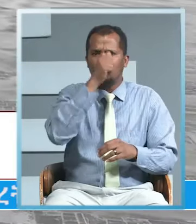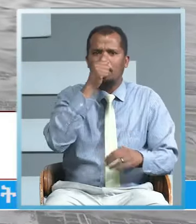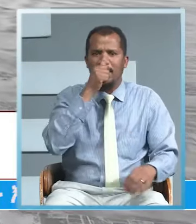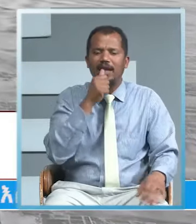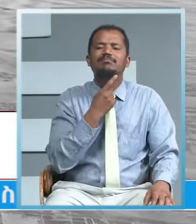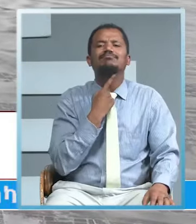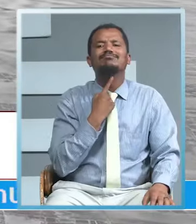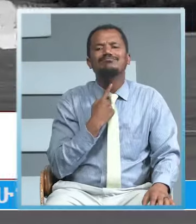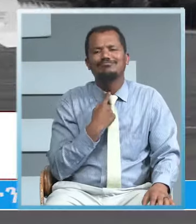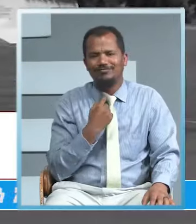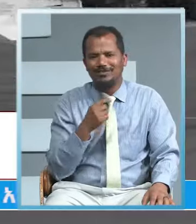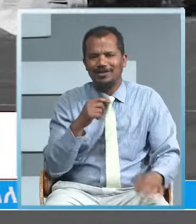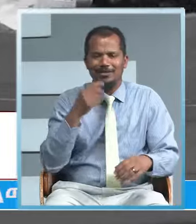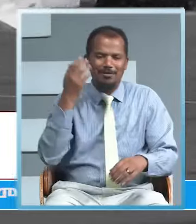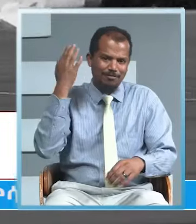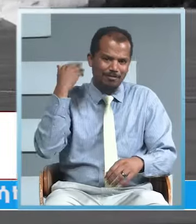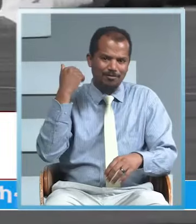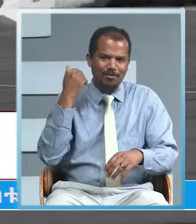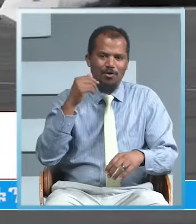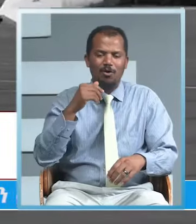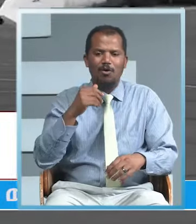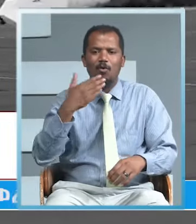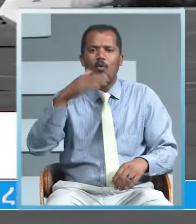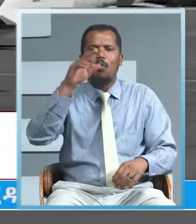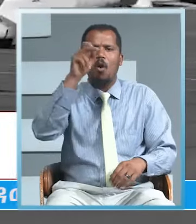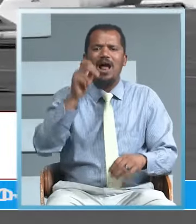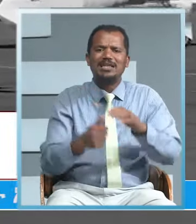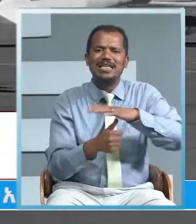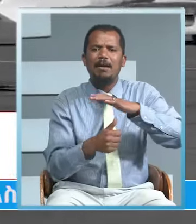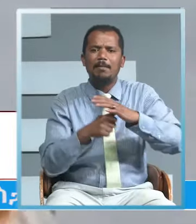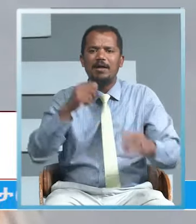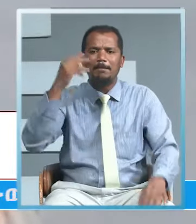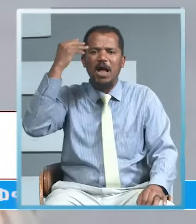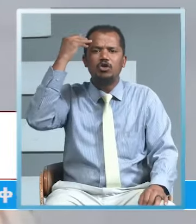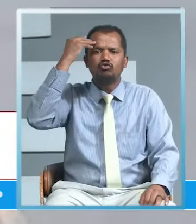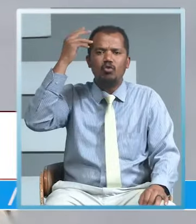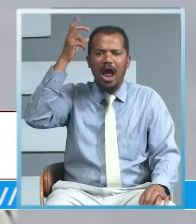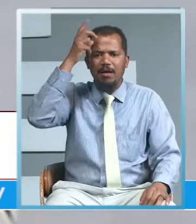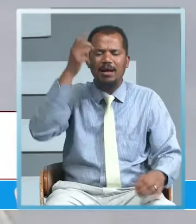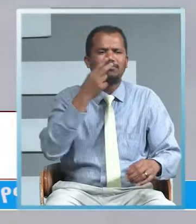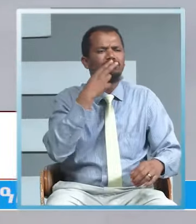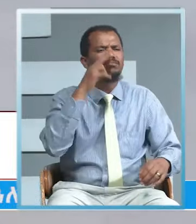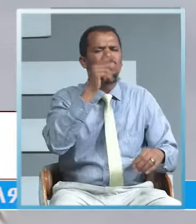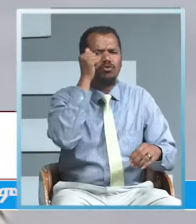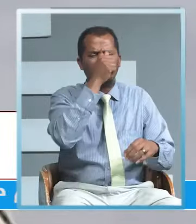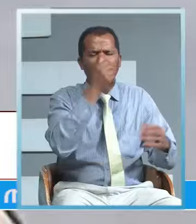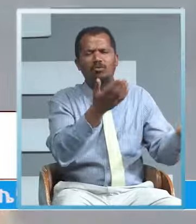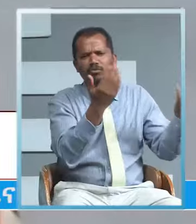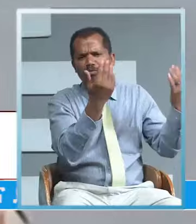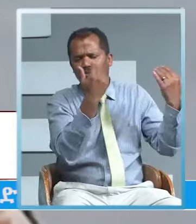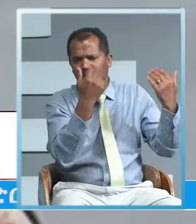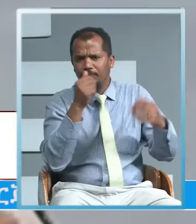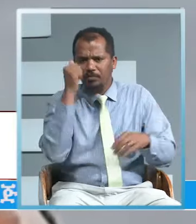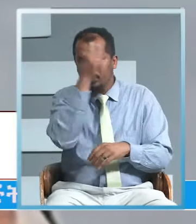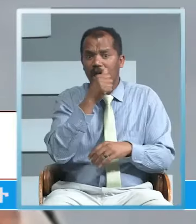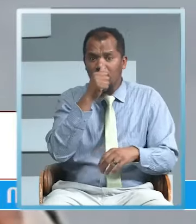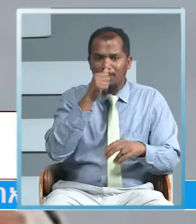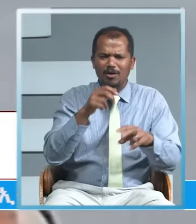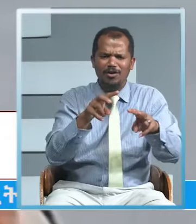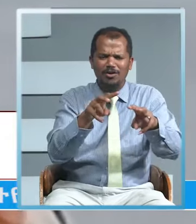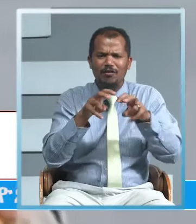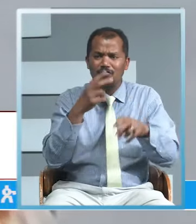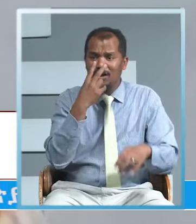ተመኘ። የወቅቱ ርዕሰ ብሔር ጓድ ሊቀመንበር መንግስቱ ኃይለ ማርያም የክተት አዋጅ ጥሪ ያደረጉ የኢትዮጵያን